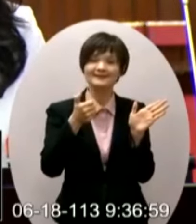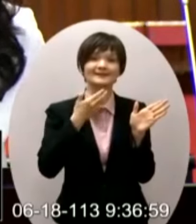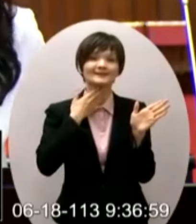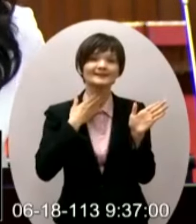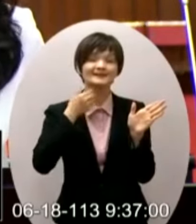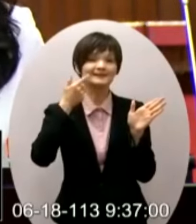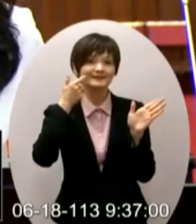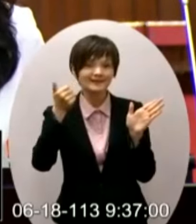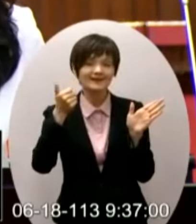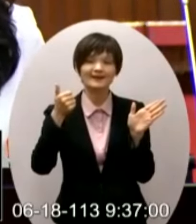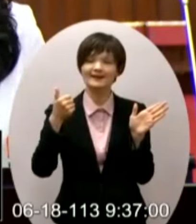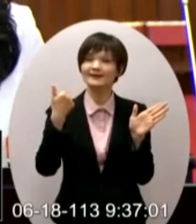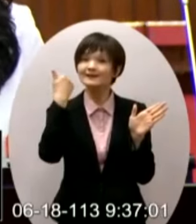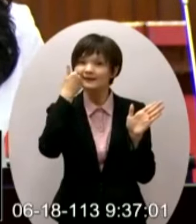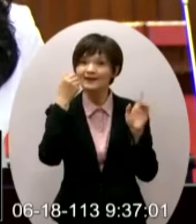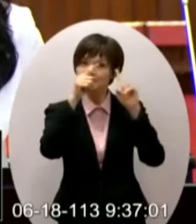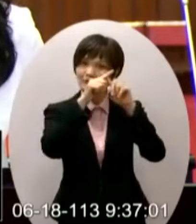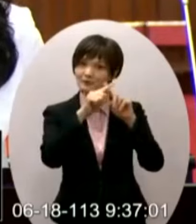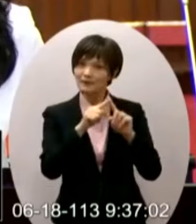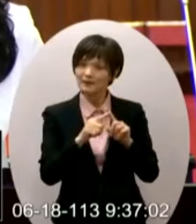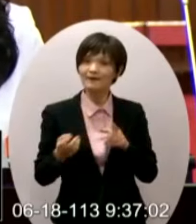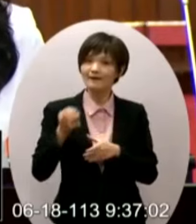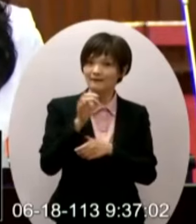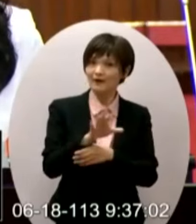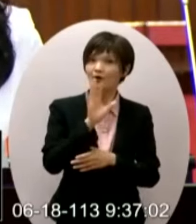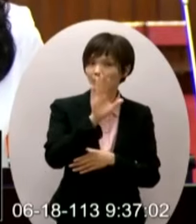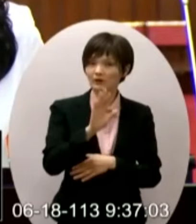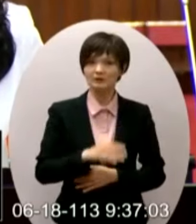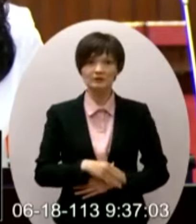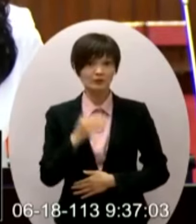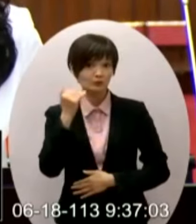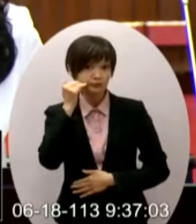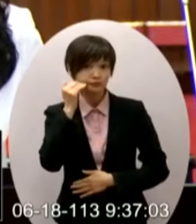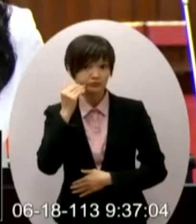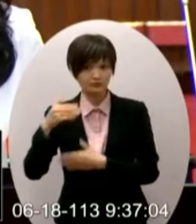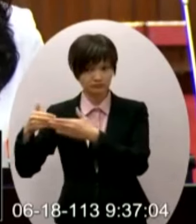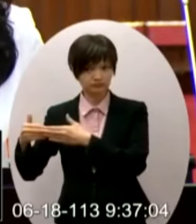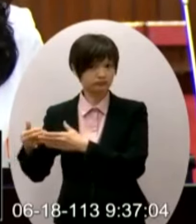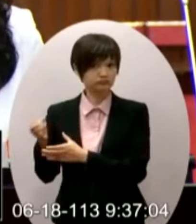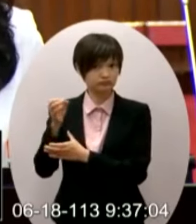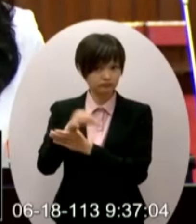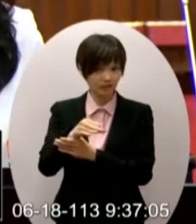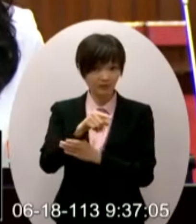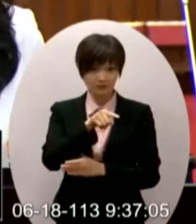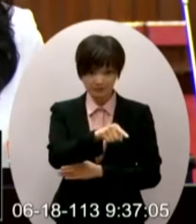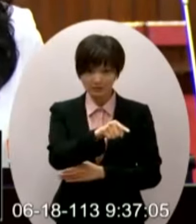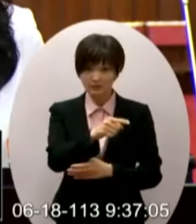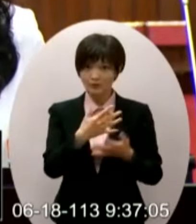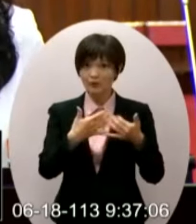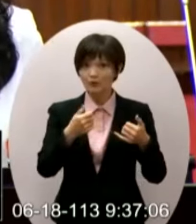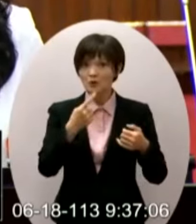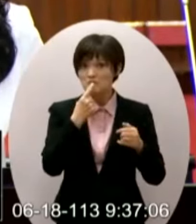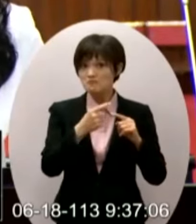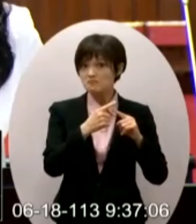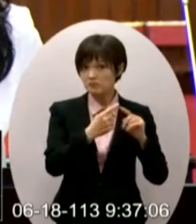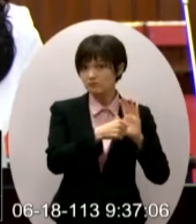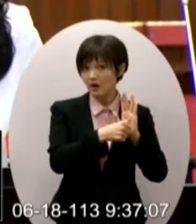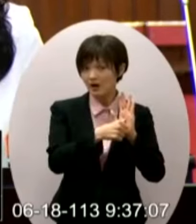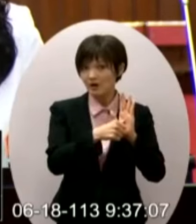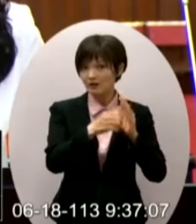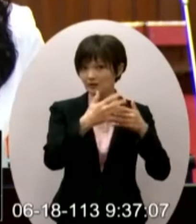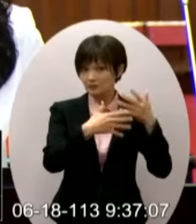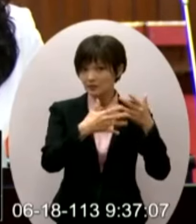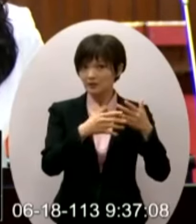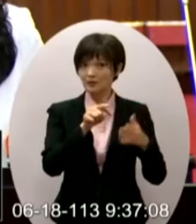谁。那如果是这样的话，这些含有中国干爹赞助的这些相关的网红跟影片一旦